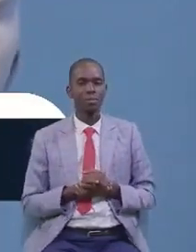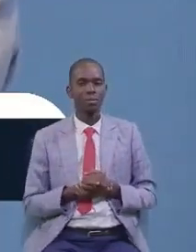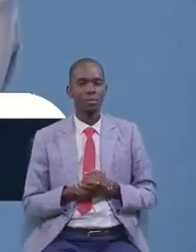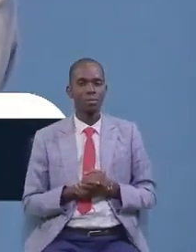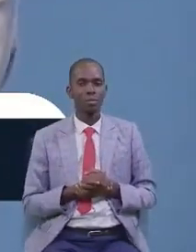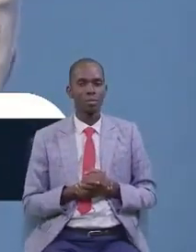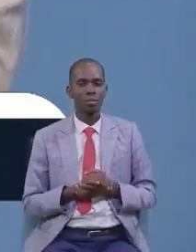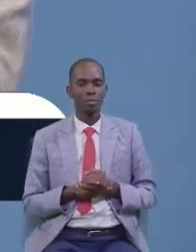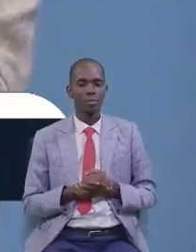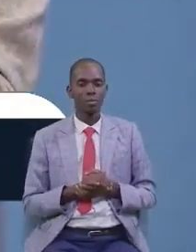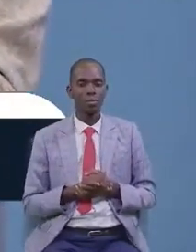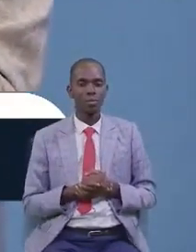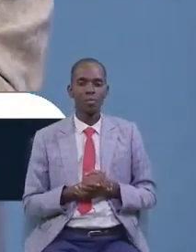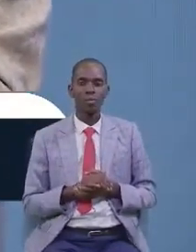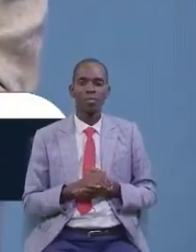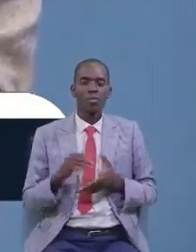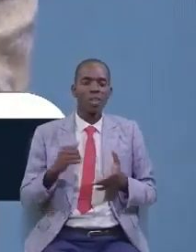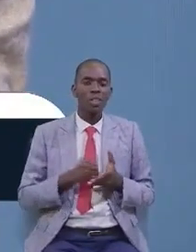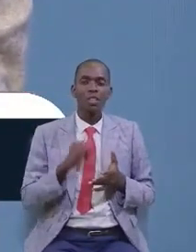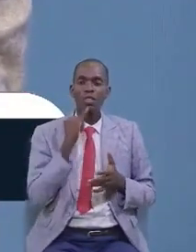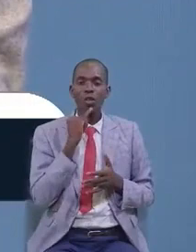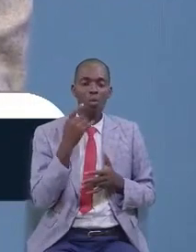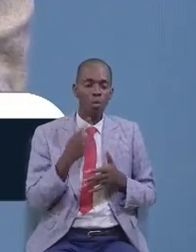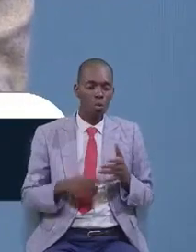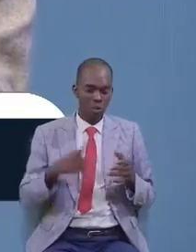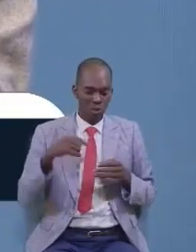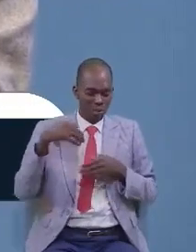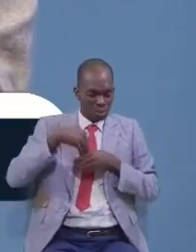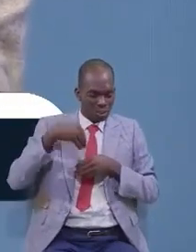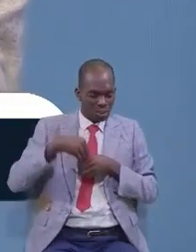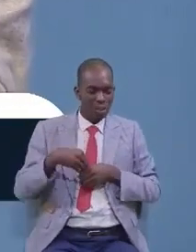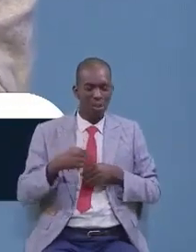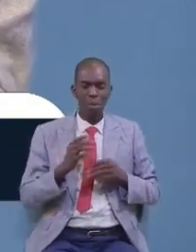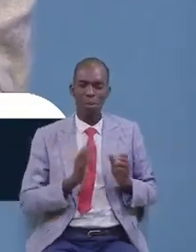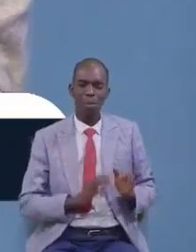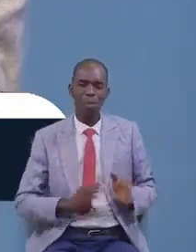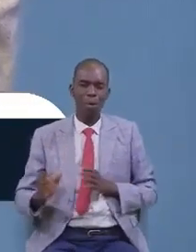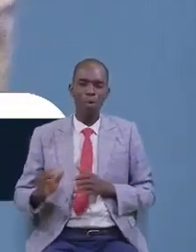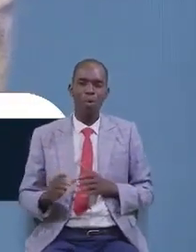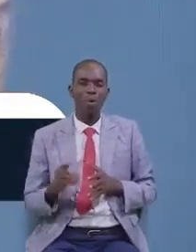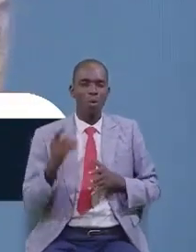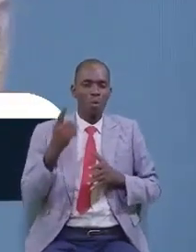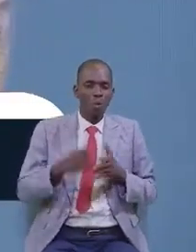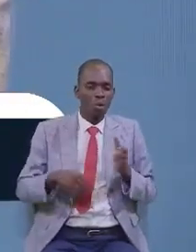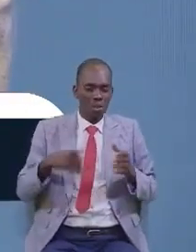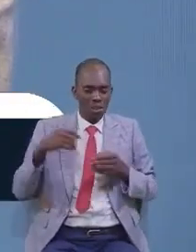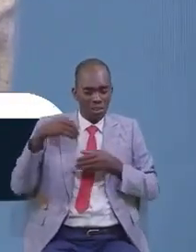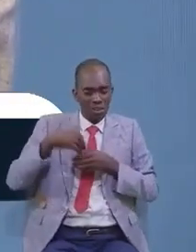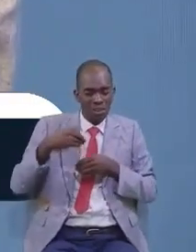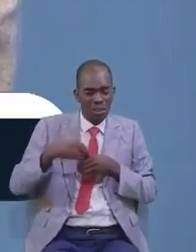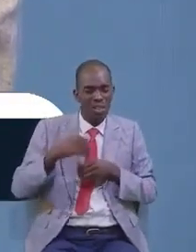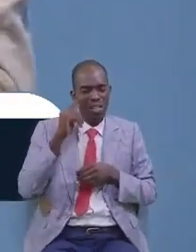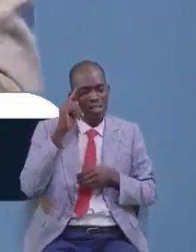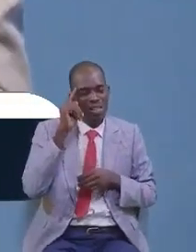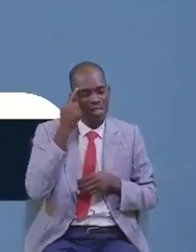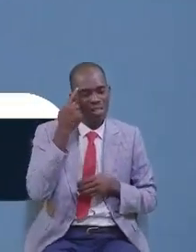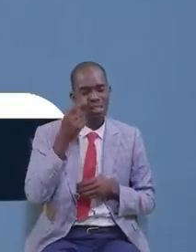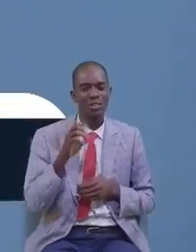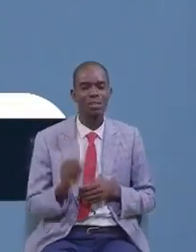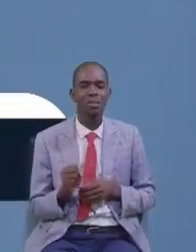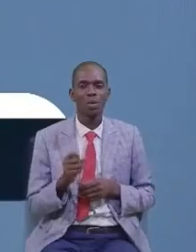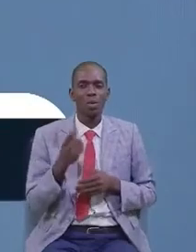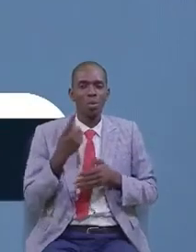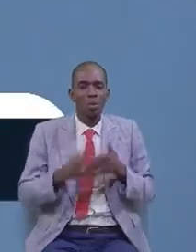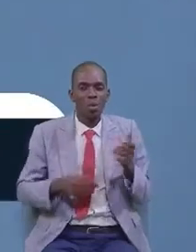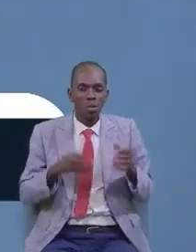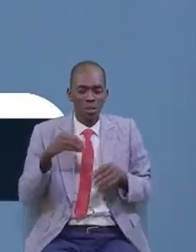నుంచి ఆరంభించబడుతుంది. The inner man plans. అంతరంగ మనిషి ప్రణాళికవే చేస్తాడు. What the inner man thinks. అంతరంగ మనిషి ఏం ఆలోచన చేస్తున్నాడు. What the